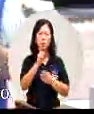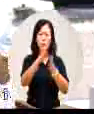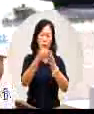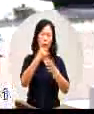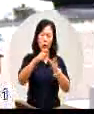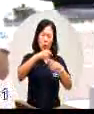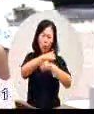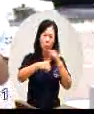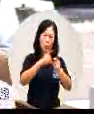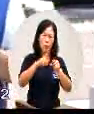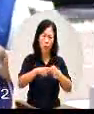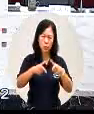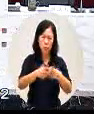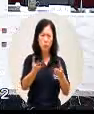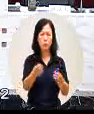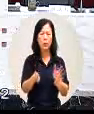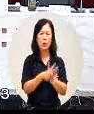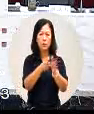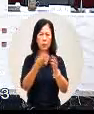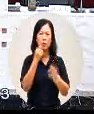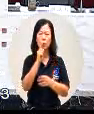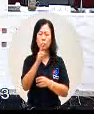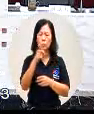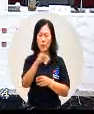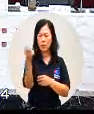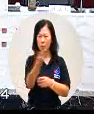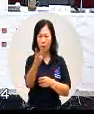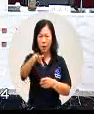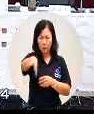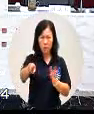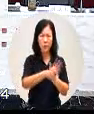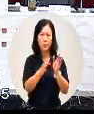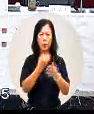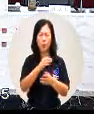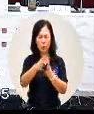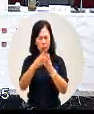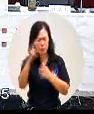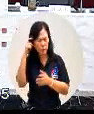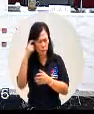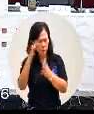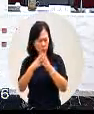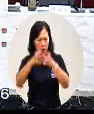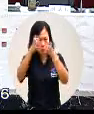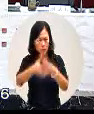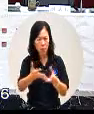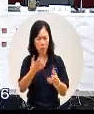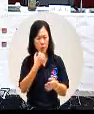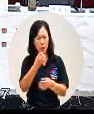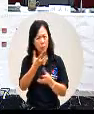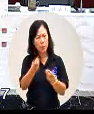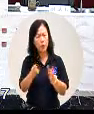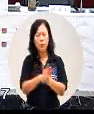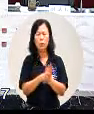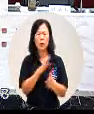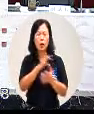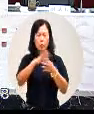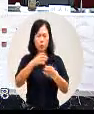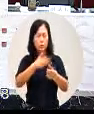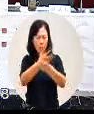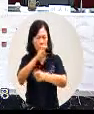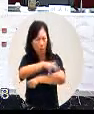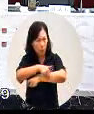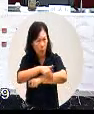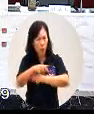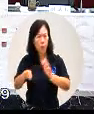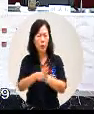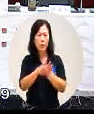活动中心， 你也像伊讲的，迄两地，迄应该咱要用到的机会真少嘛，对不？ 我讲，你啊，你个好啊，规划，我们不